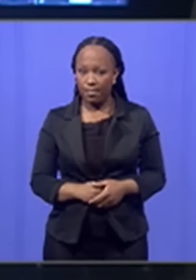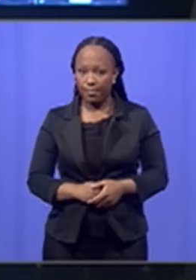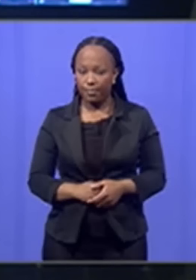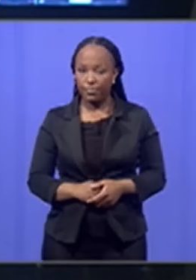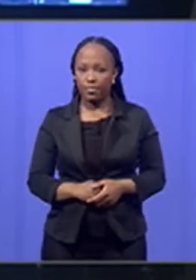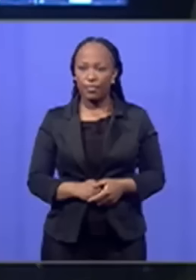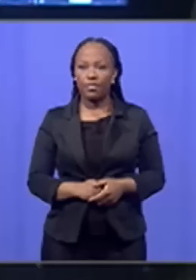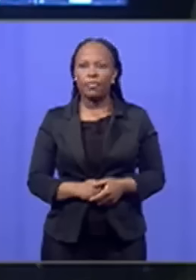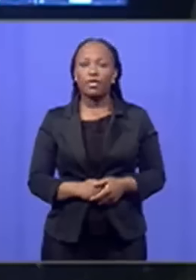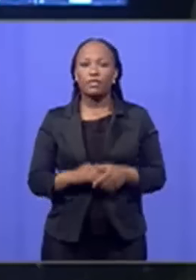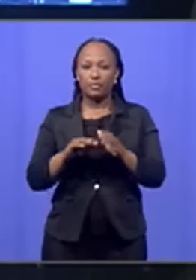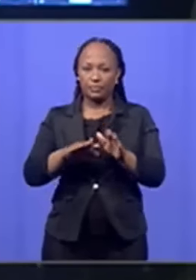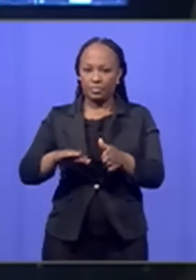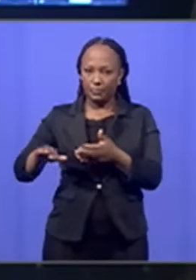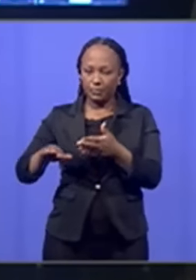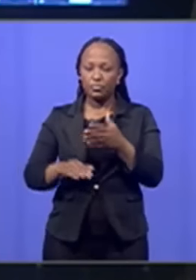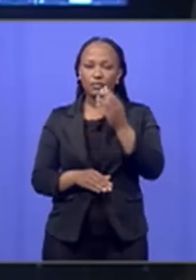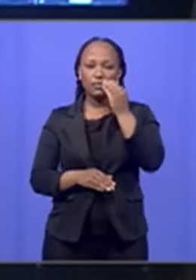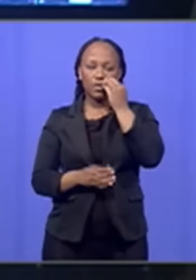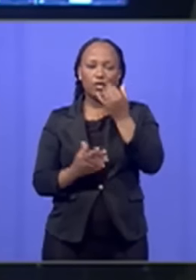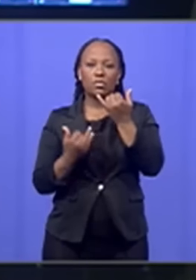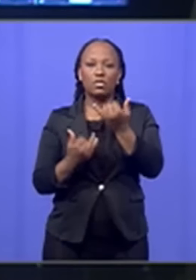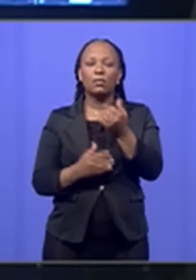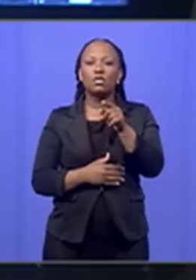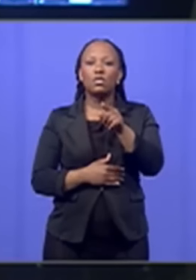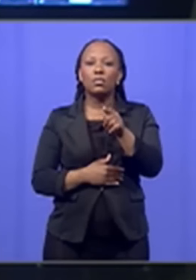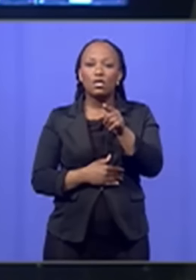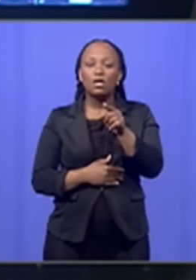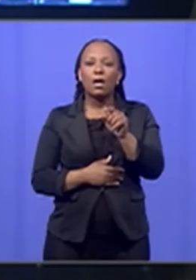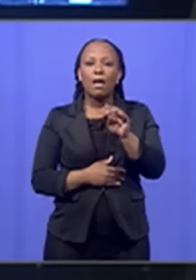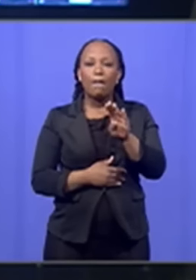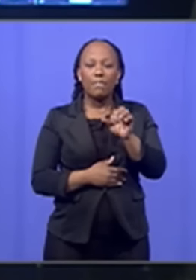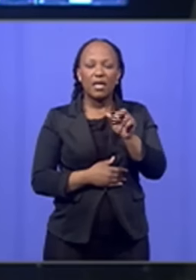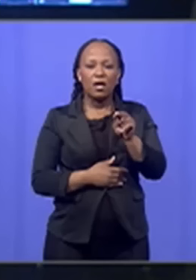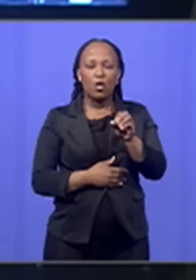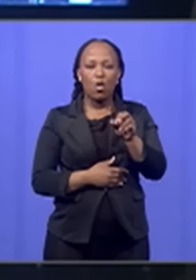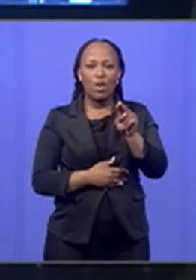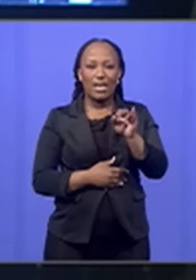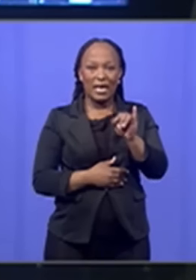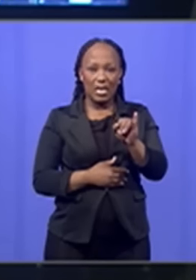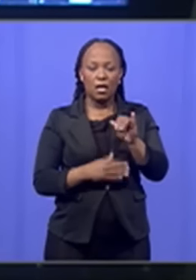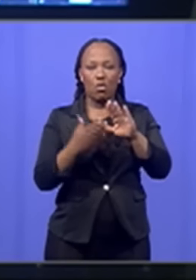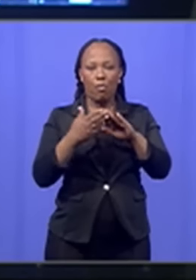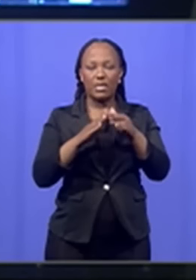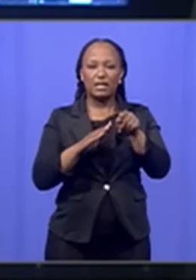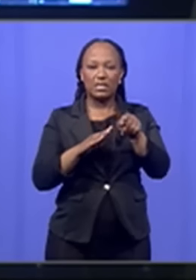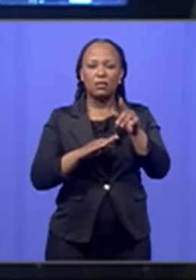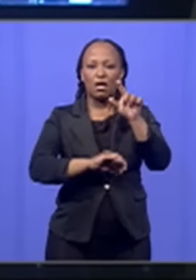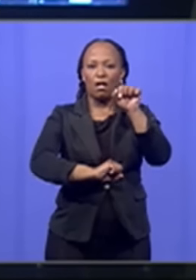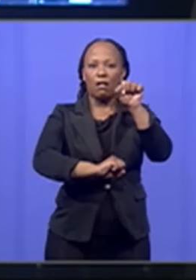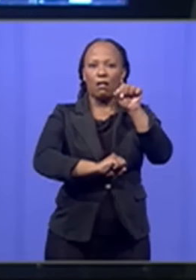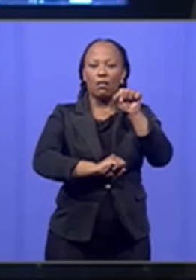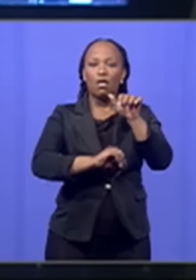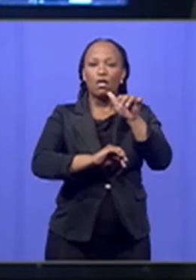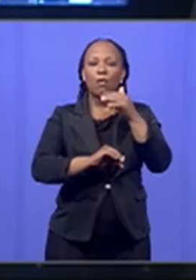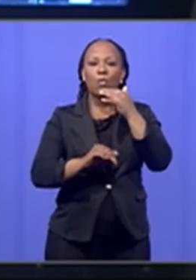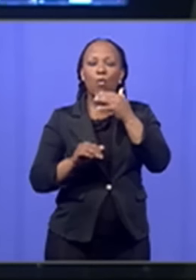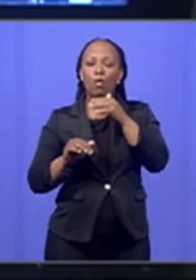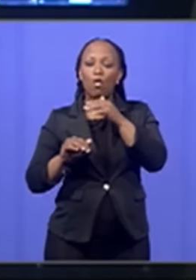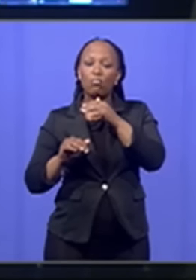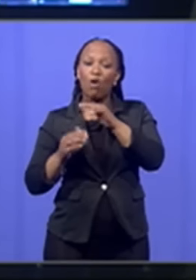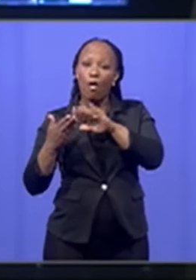Mui ha re feta ho itse hore kena ditabeng tse reng re fumana hore baahi ba Greater Benoni ba kene boipelaetsong ba kena dikgwebong ba qosa bahiri ka ho hira melata